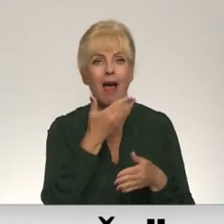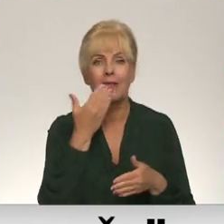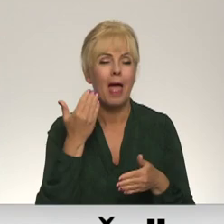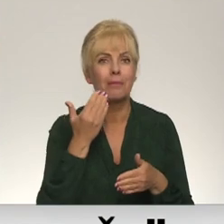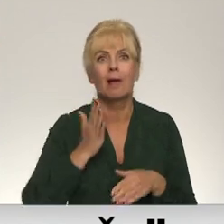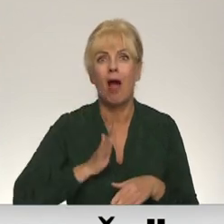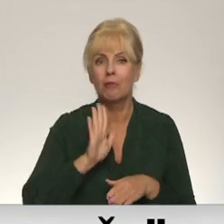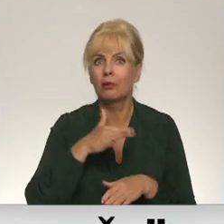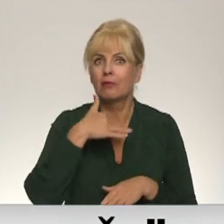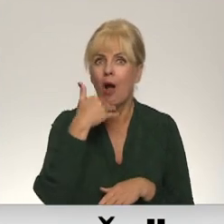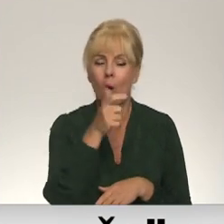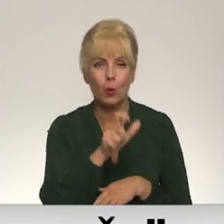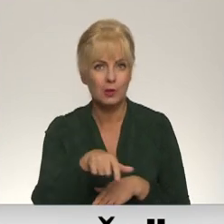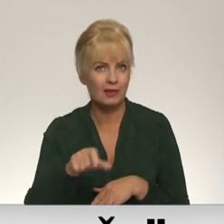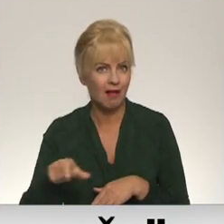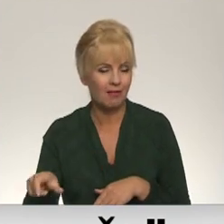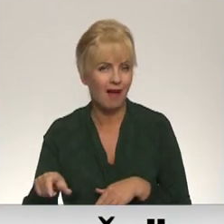būs tik daudz cilvēku īstenībā.